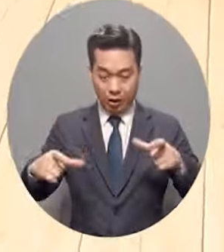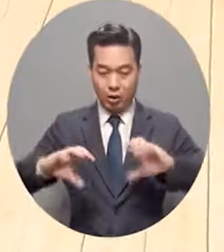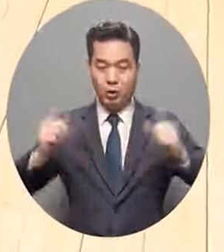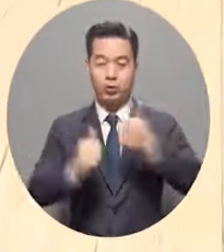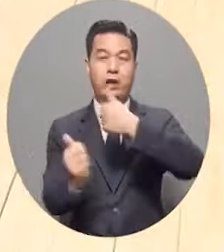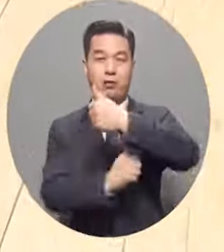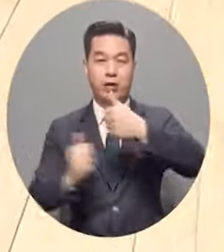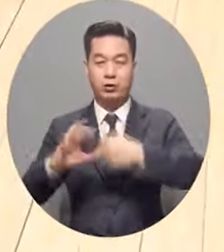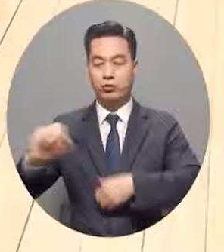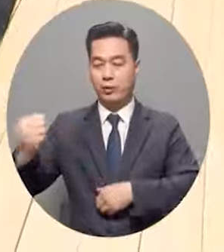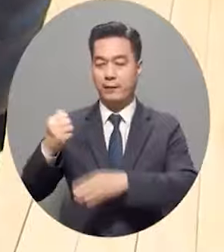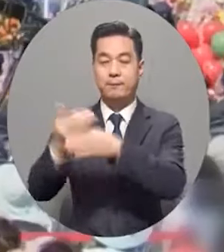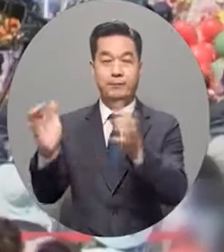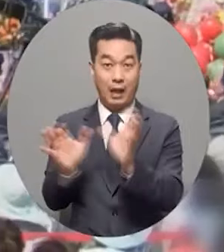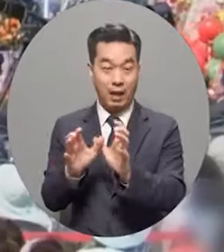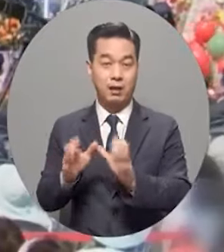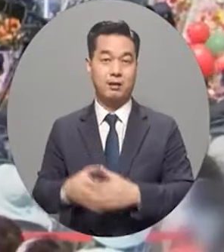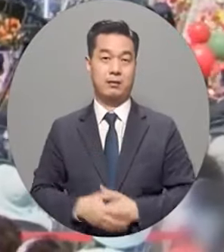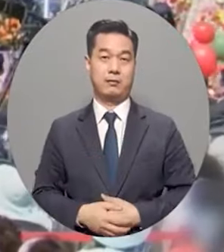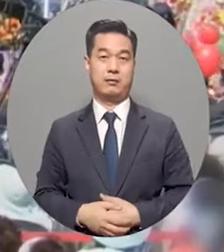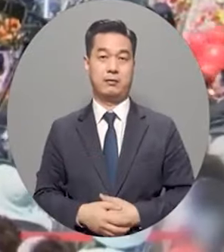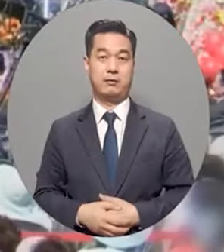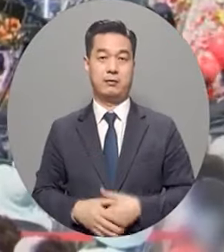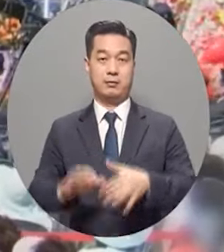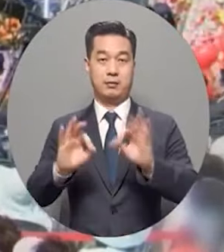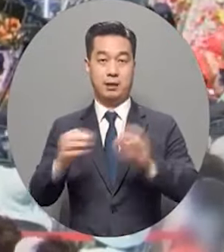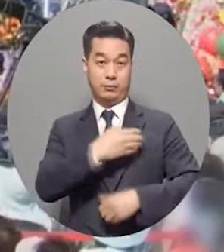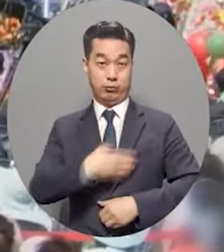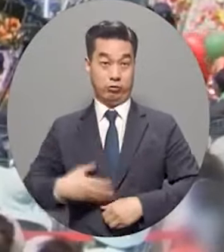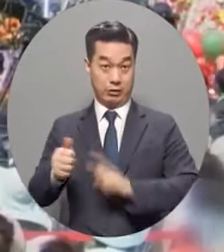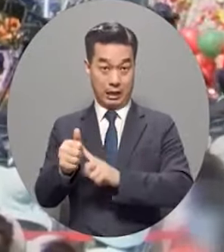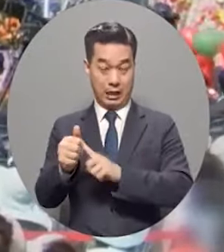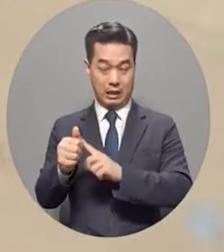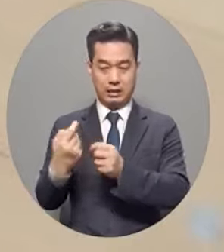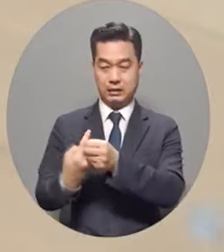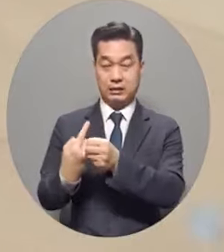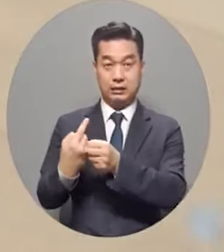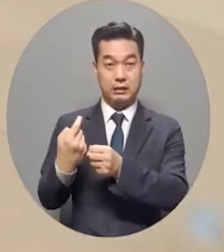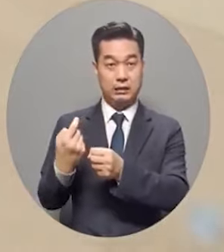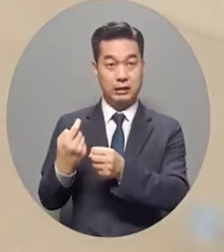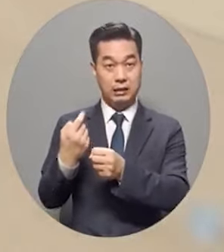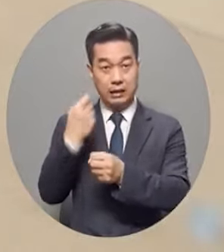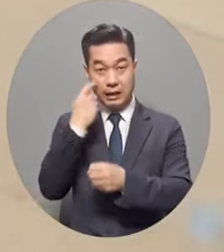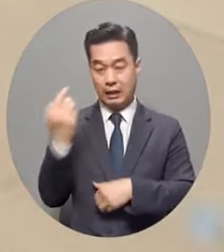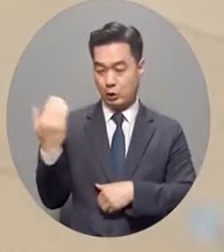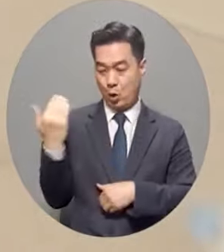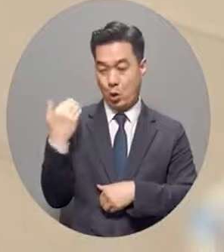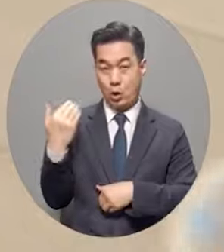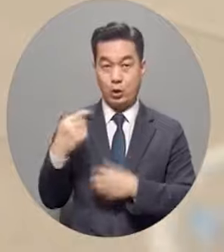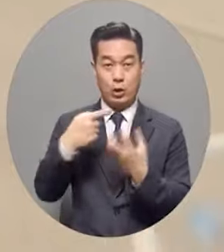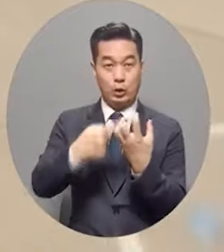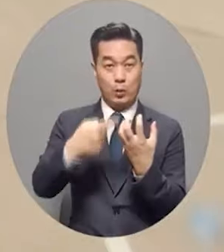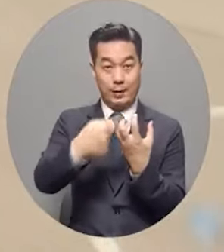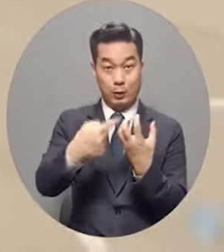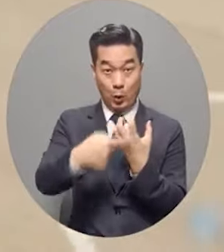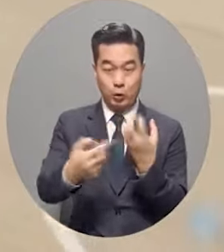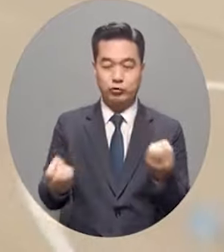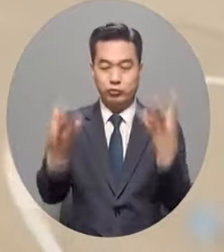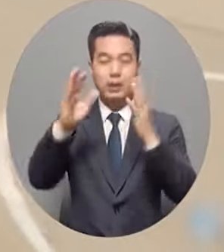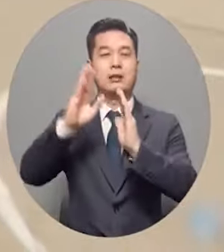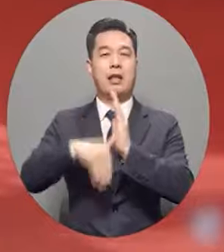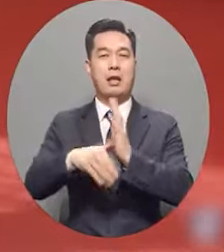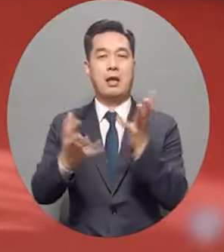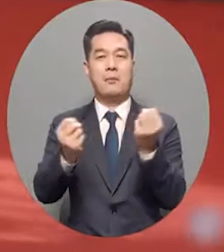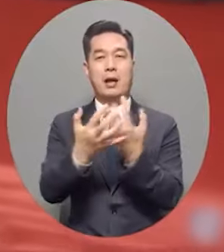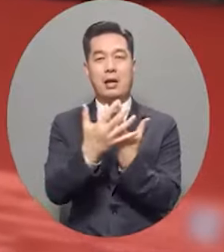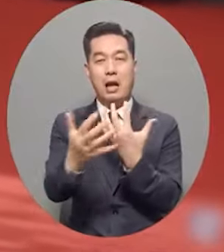국민의힘 소속입니다. 김 구청장은 지난달 열린 토마토 축제 현장에서도 주민 수백 명 앞에서